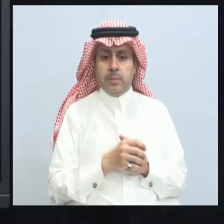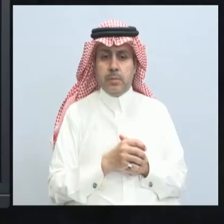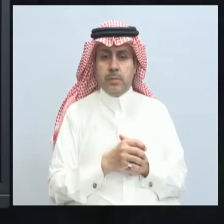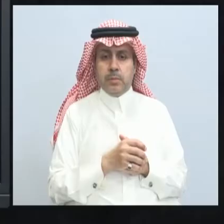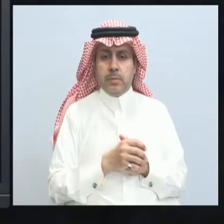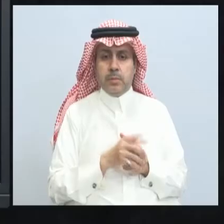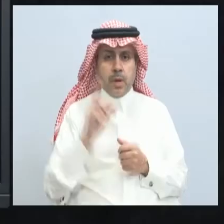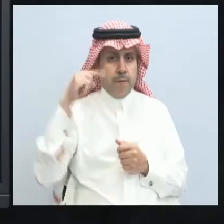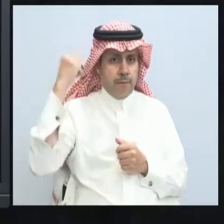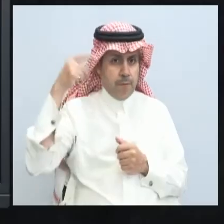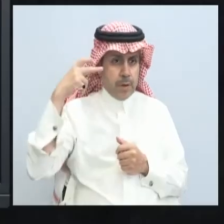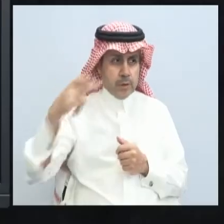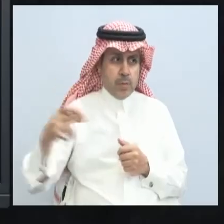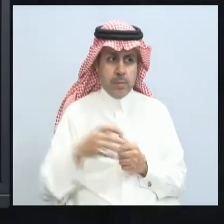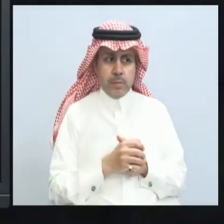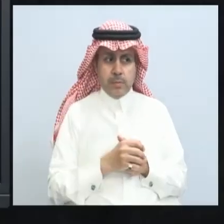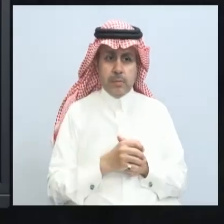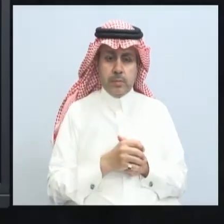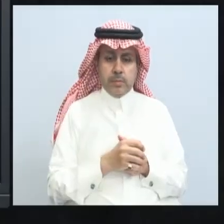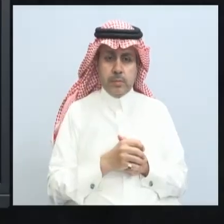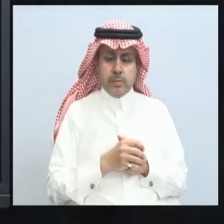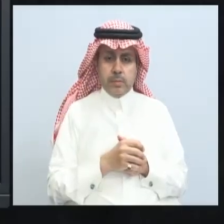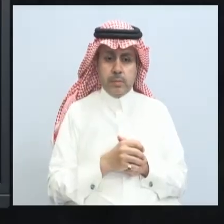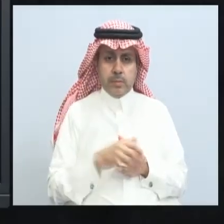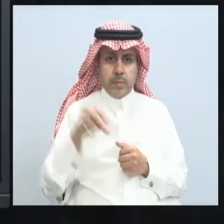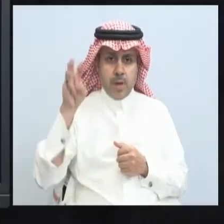من يجيب على هذا التساؤل وهذا السؤال